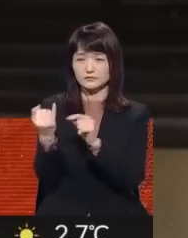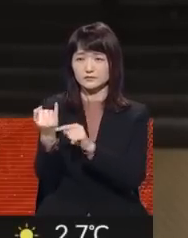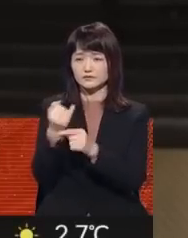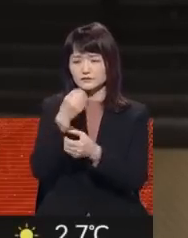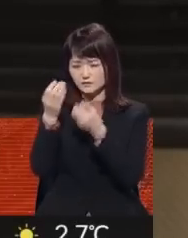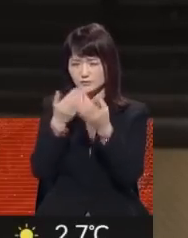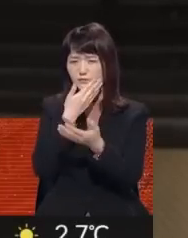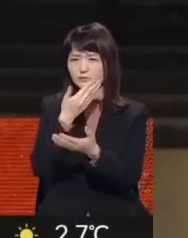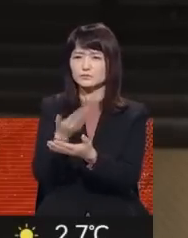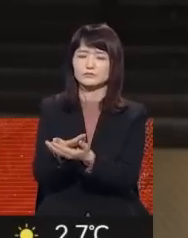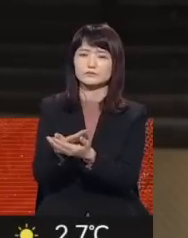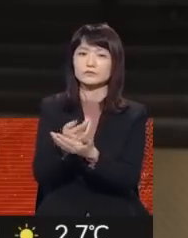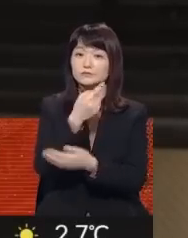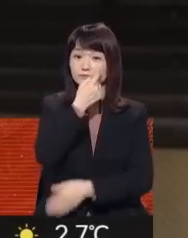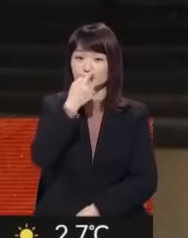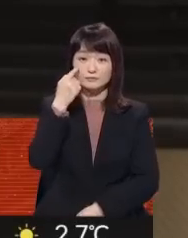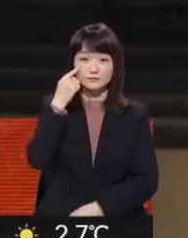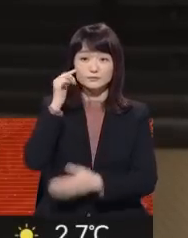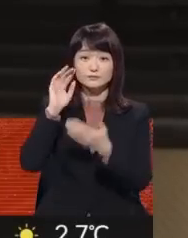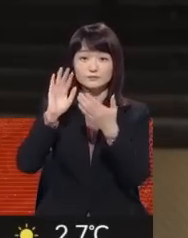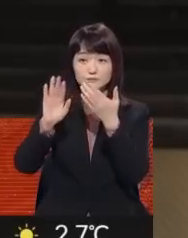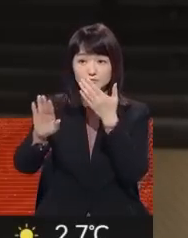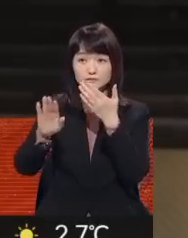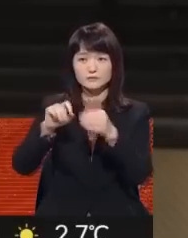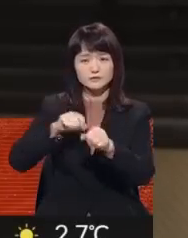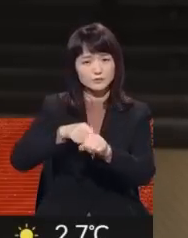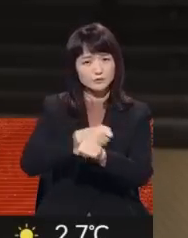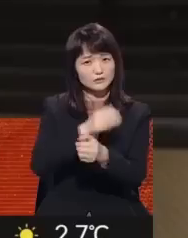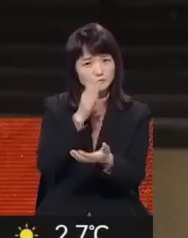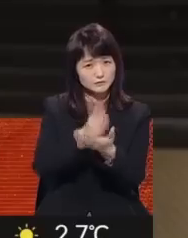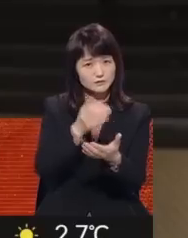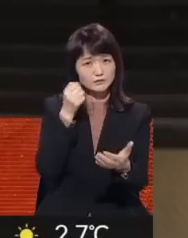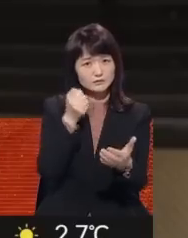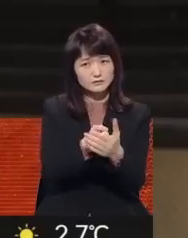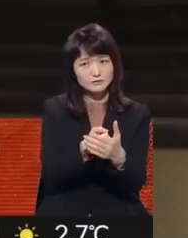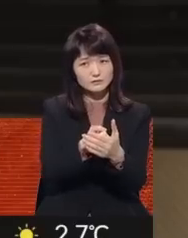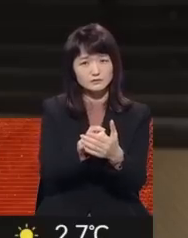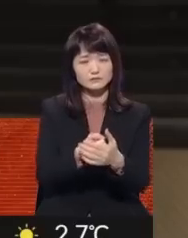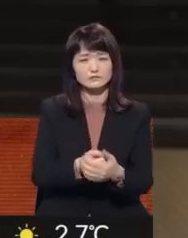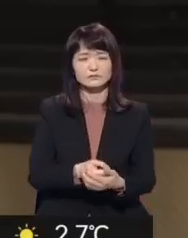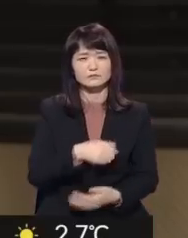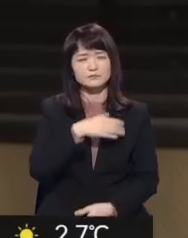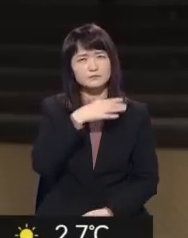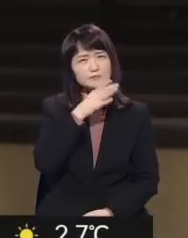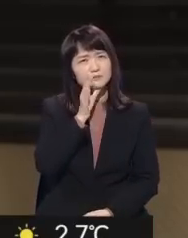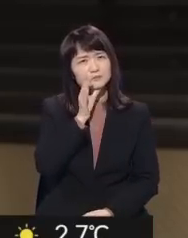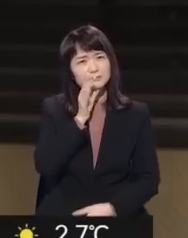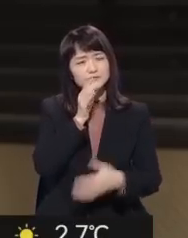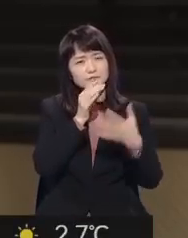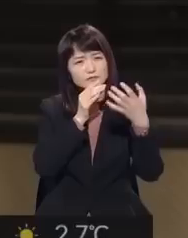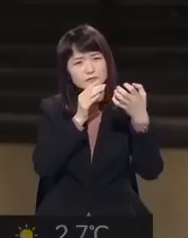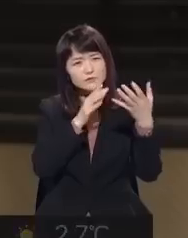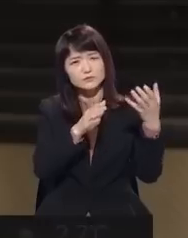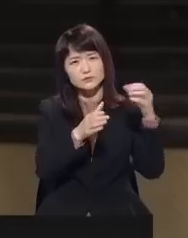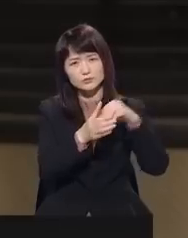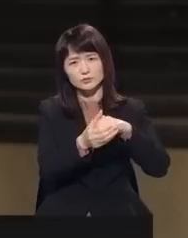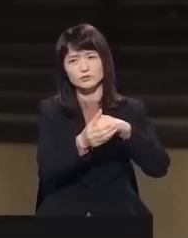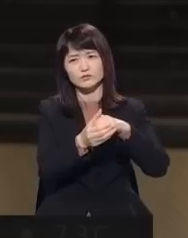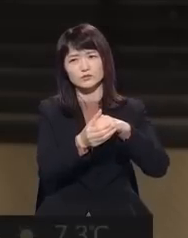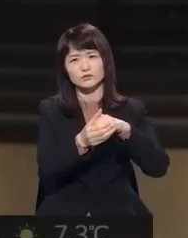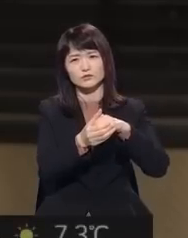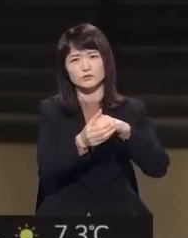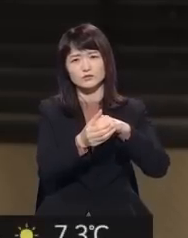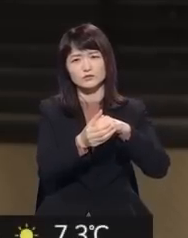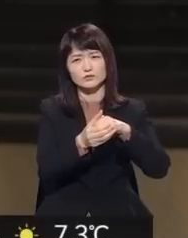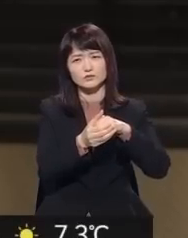중요하고요 확인을 한 다음에 처벌할지 말지 결정할 건데 고령 99세가 반영이 된다면 이게